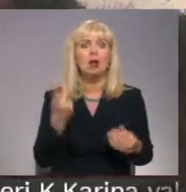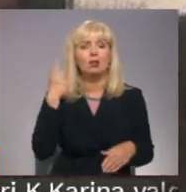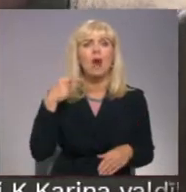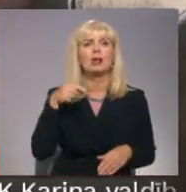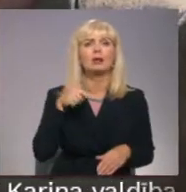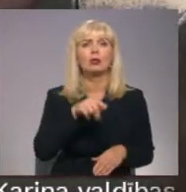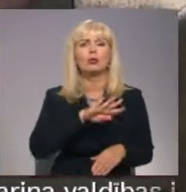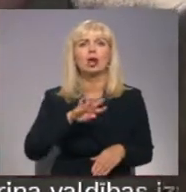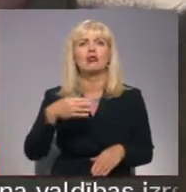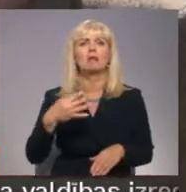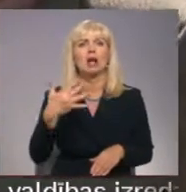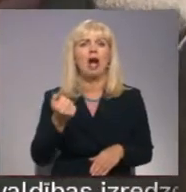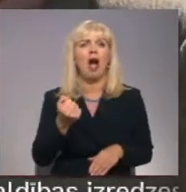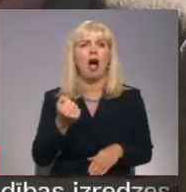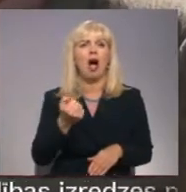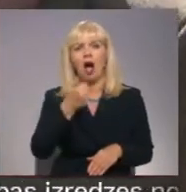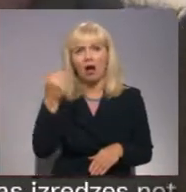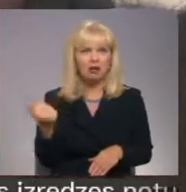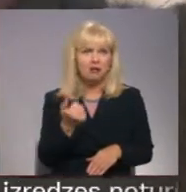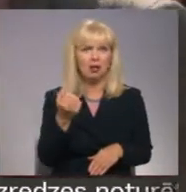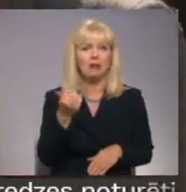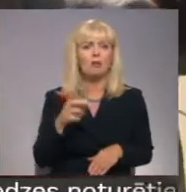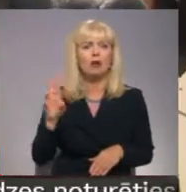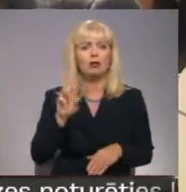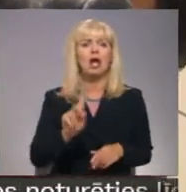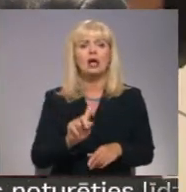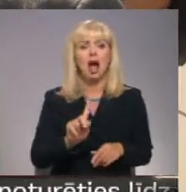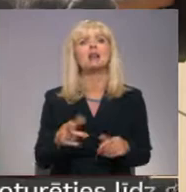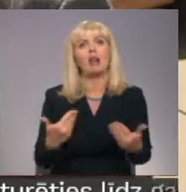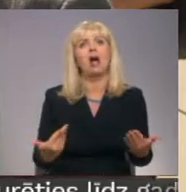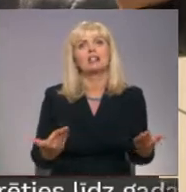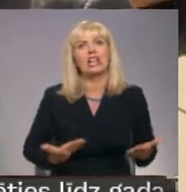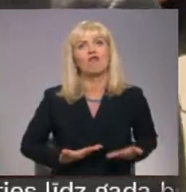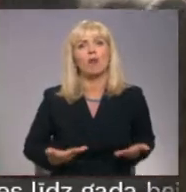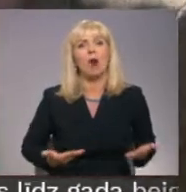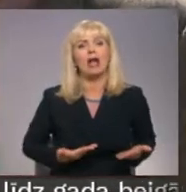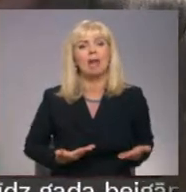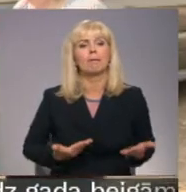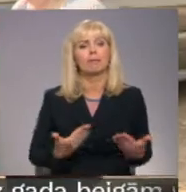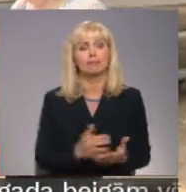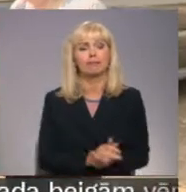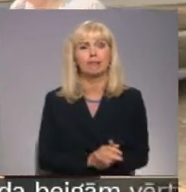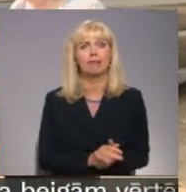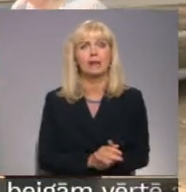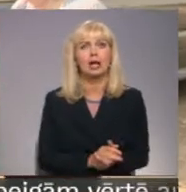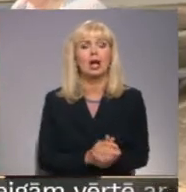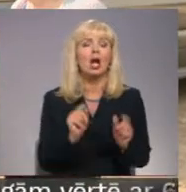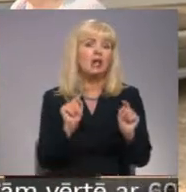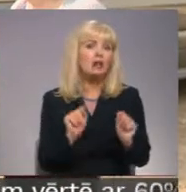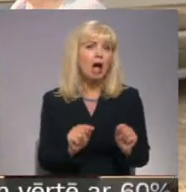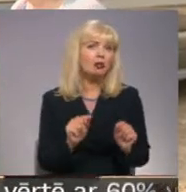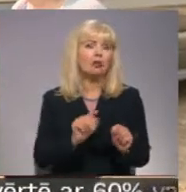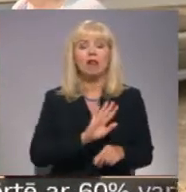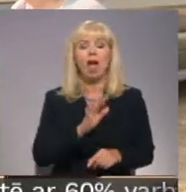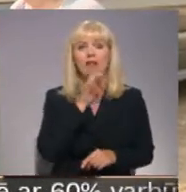Gada 15. jūnija. Kā ir tā dzīvo? Jā, dzīvojam. Es